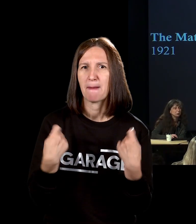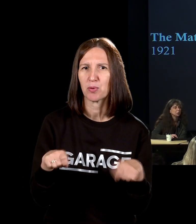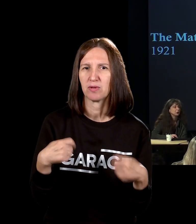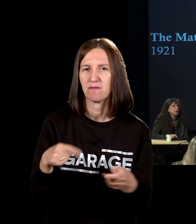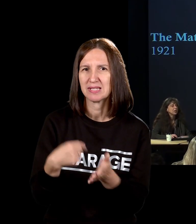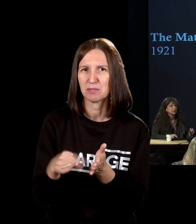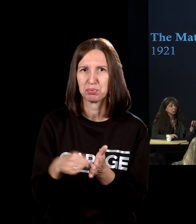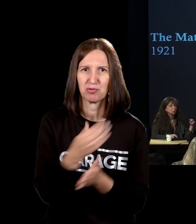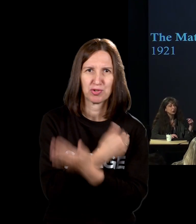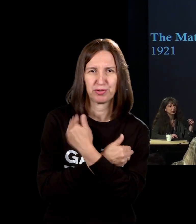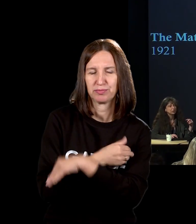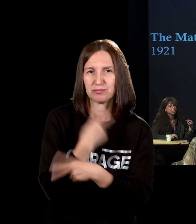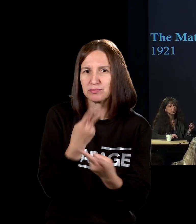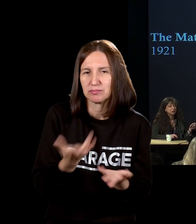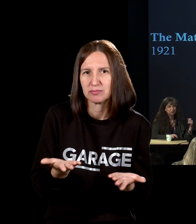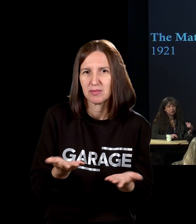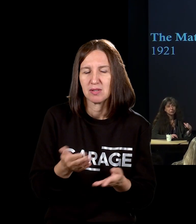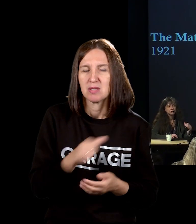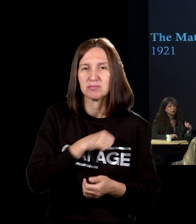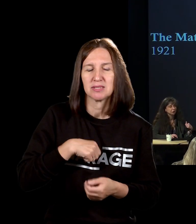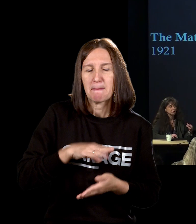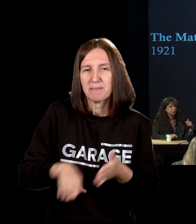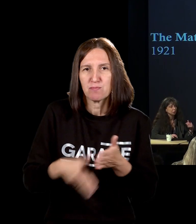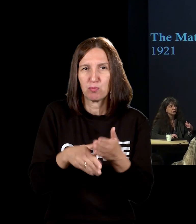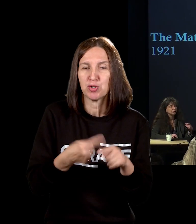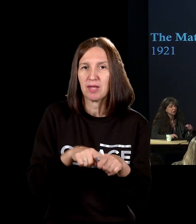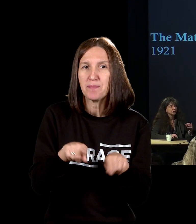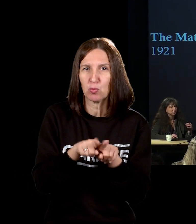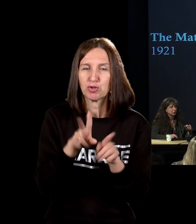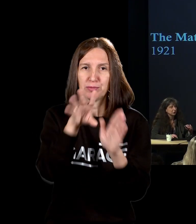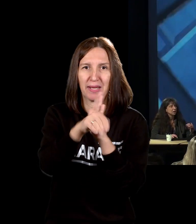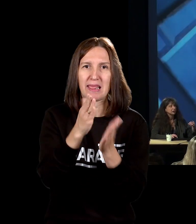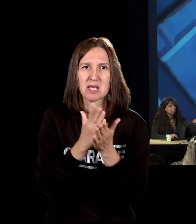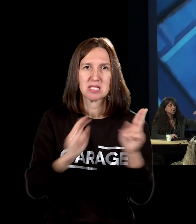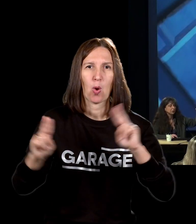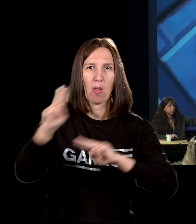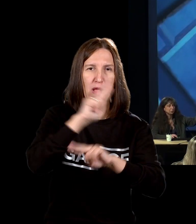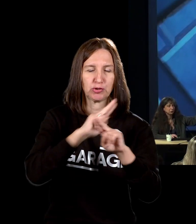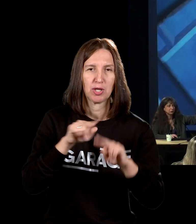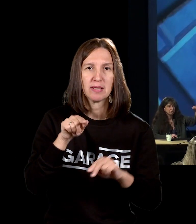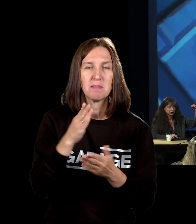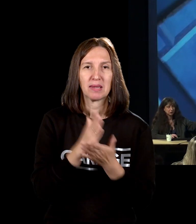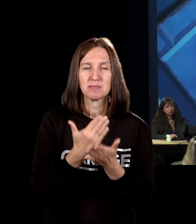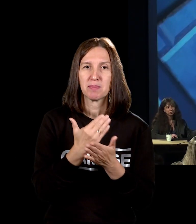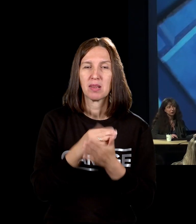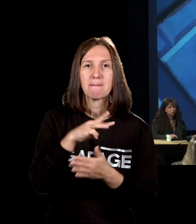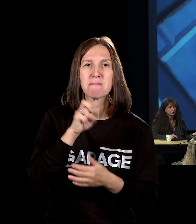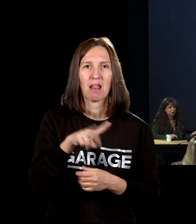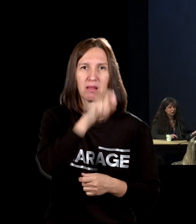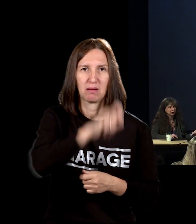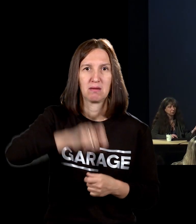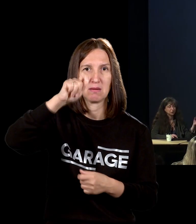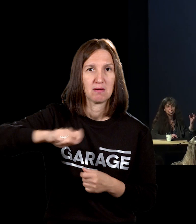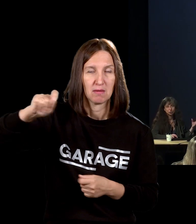спичек беспомощный, это тоже не совсем чистая живопись, там тоже есть элементы коллажа, там есть надпись, которая процарапана мелом